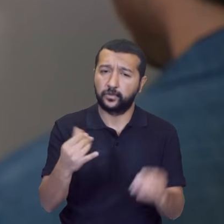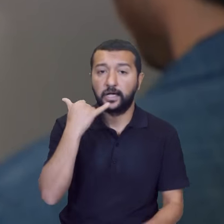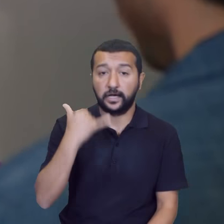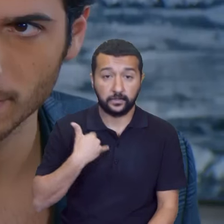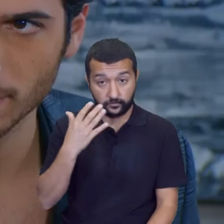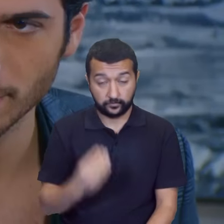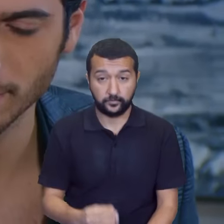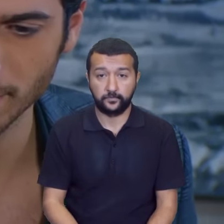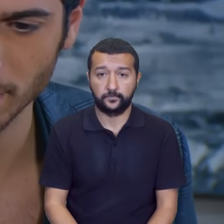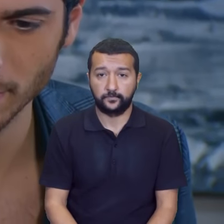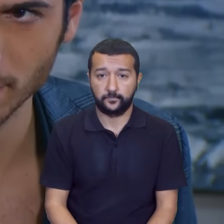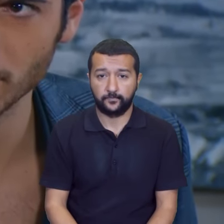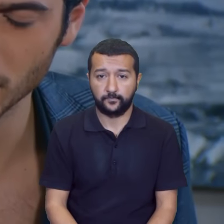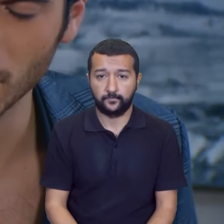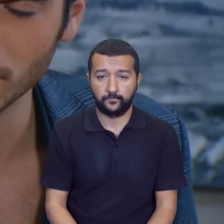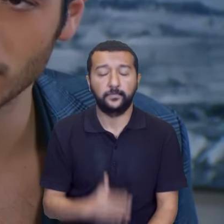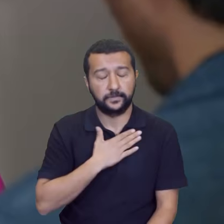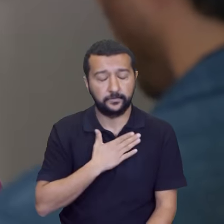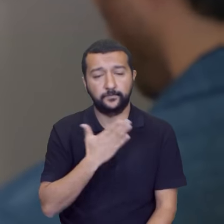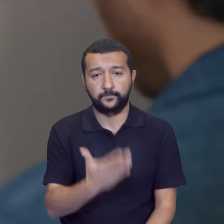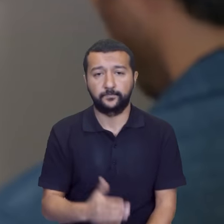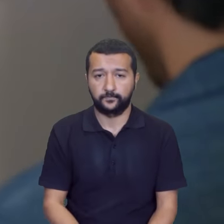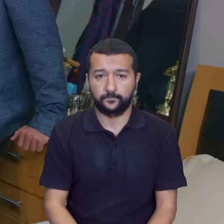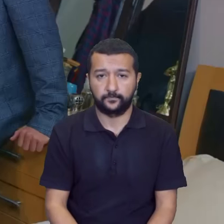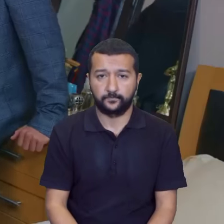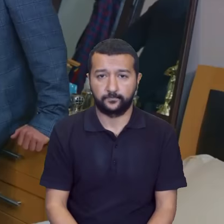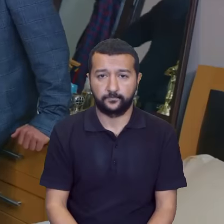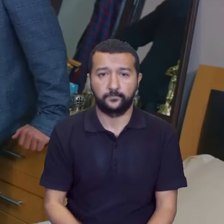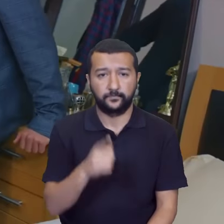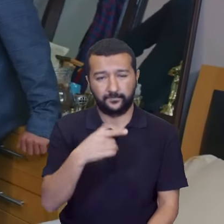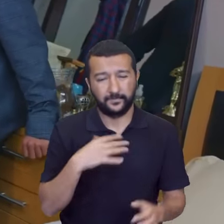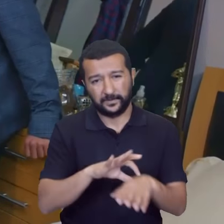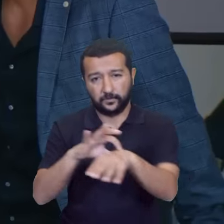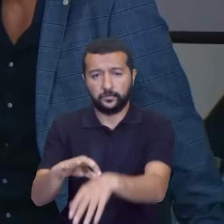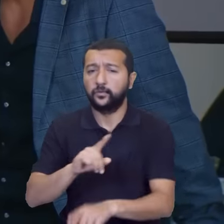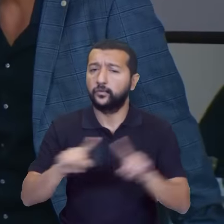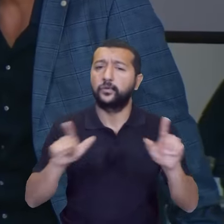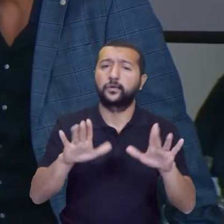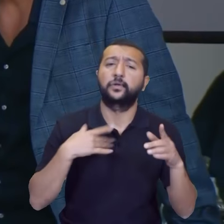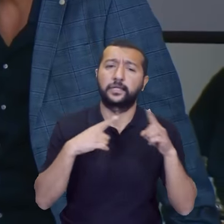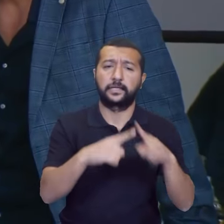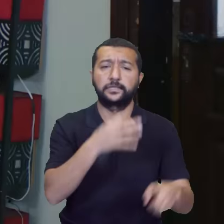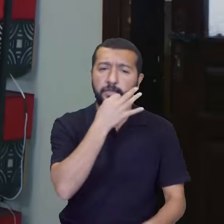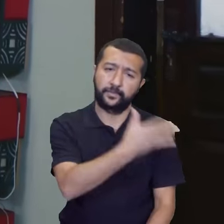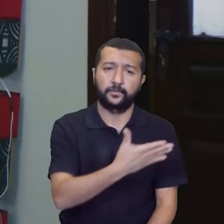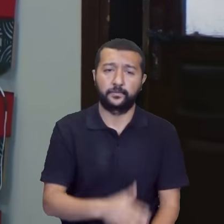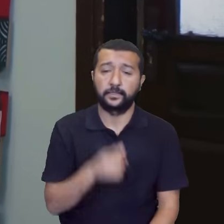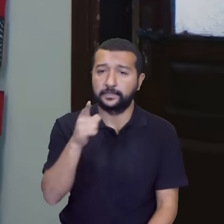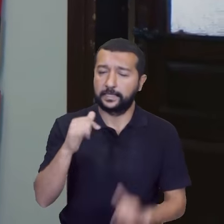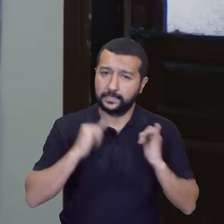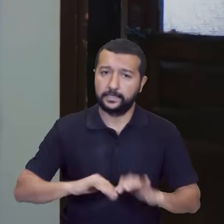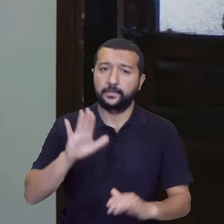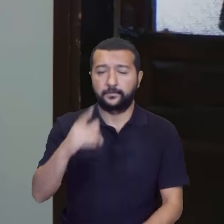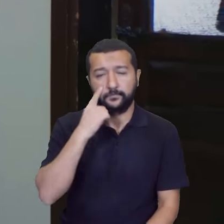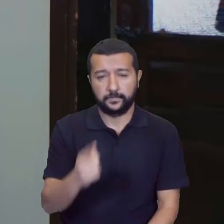ara, olur mu? Sağ ol. Ben uğurlayayım seni. Ay yok yok, hiç gerek yok. Taksi çağırdım zaten. Sen